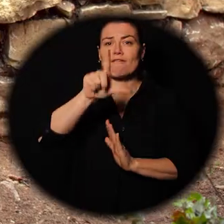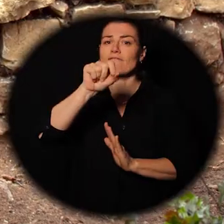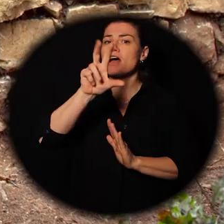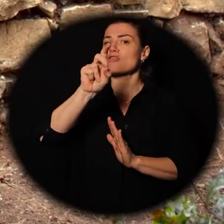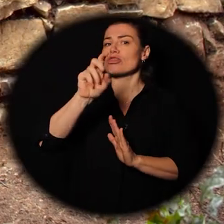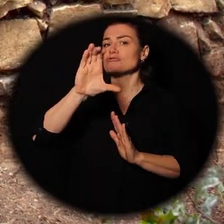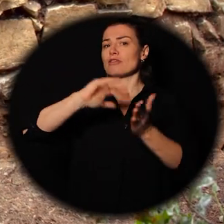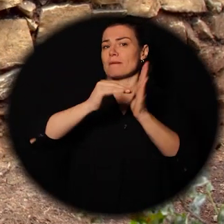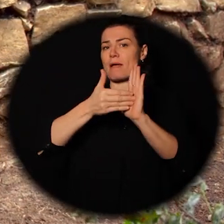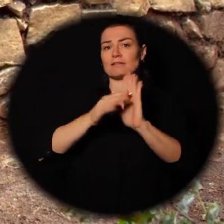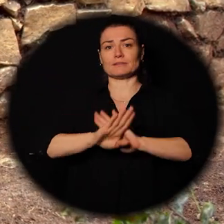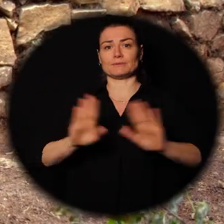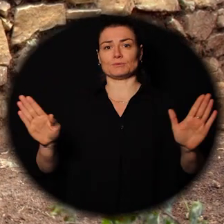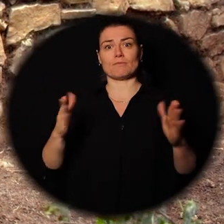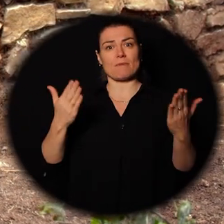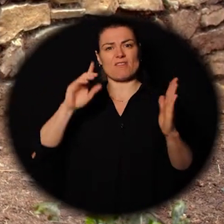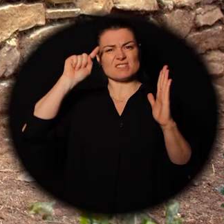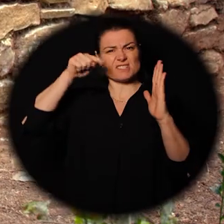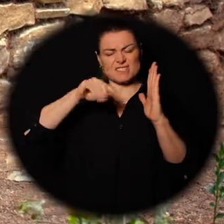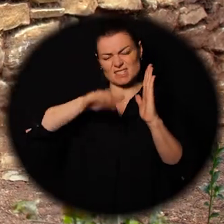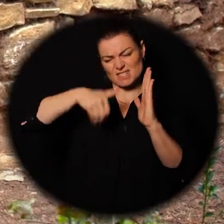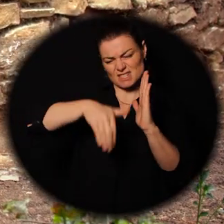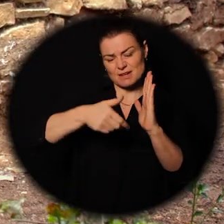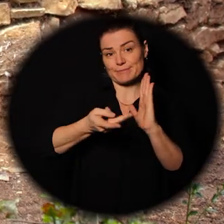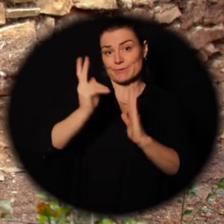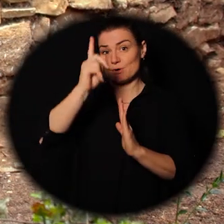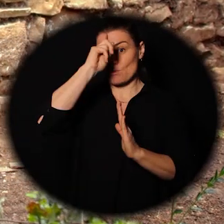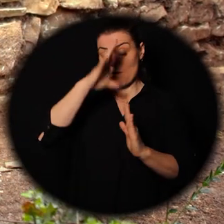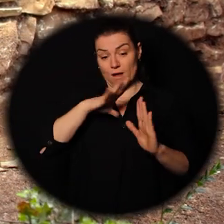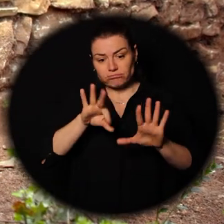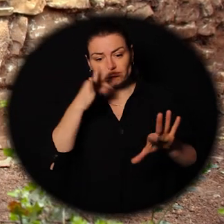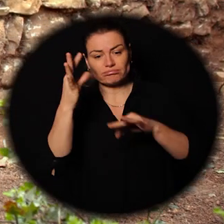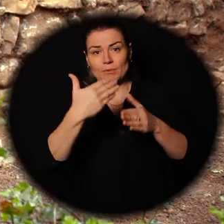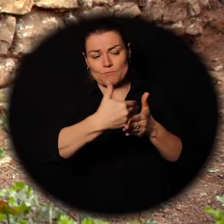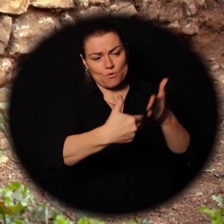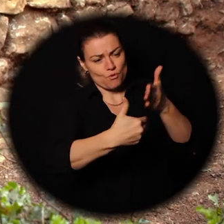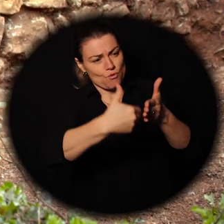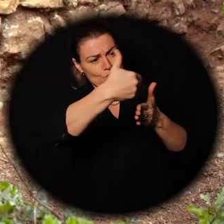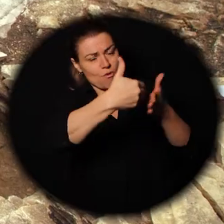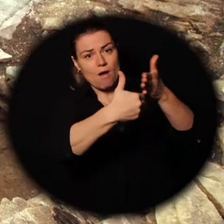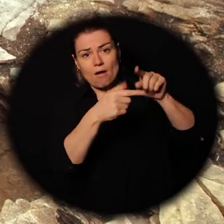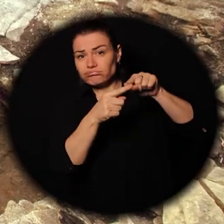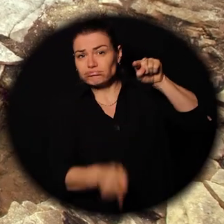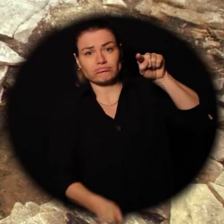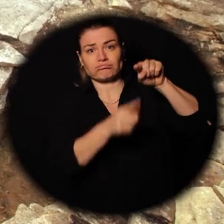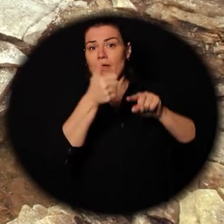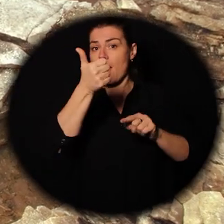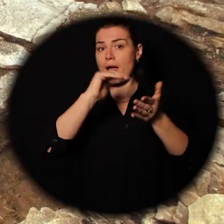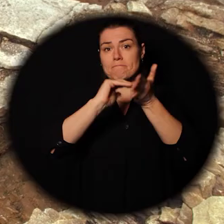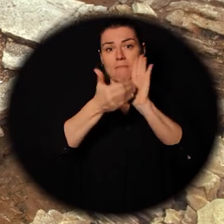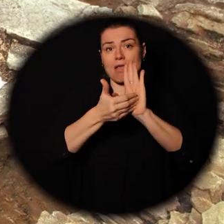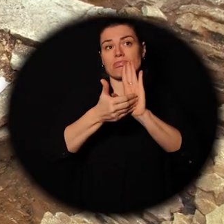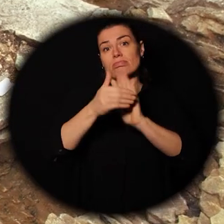sujet, puisqu'on a des élévations vraiment tout à fait exceptionnelles, des murs d'un mètre à 1,30 m de hauteur, ponctuellement